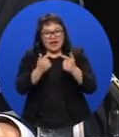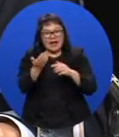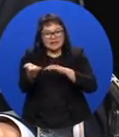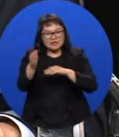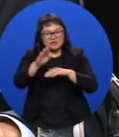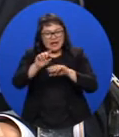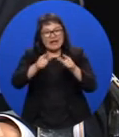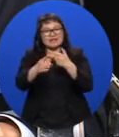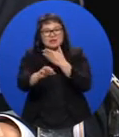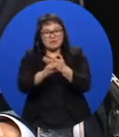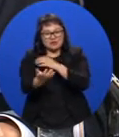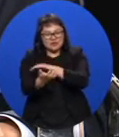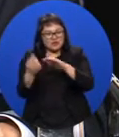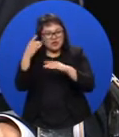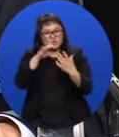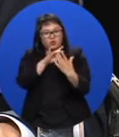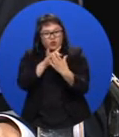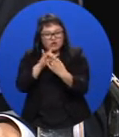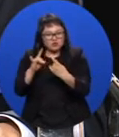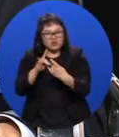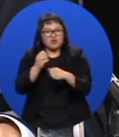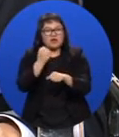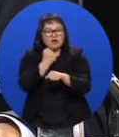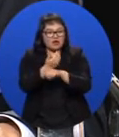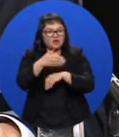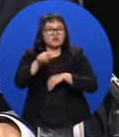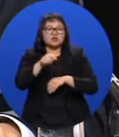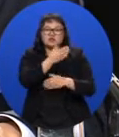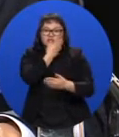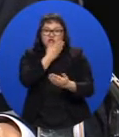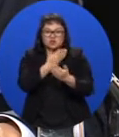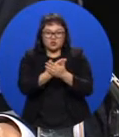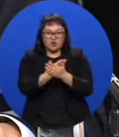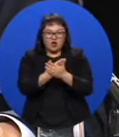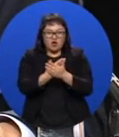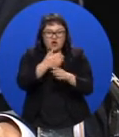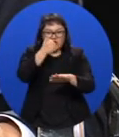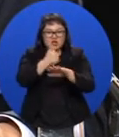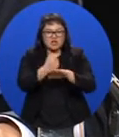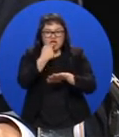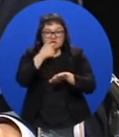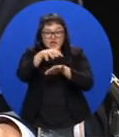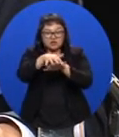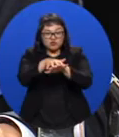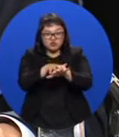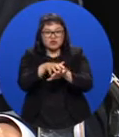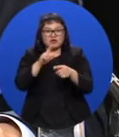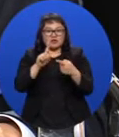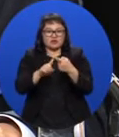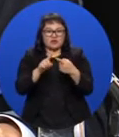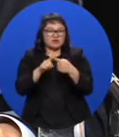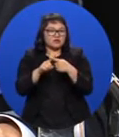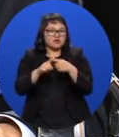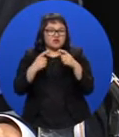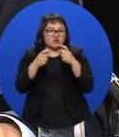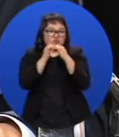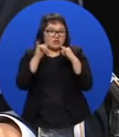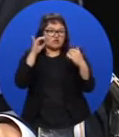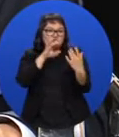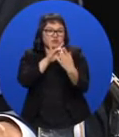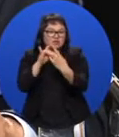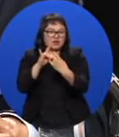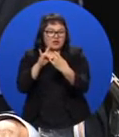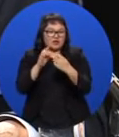사전 동의를 구하고 갈 것이냐 이게 중요한 거죠. 제가 볼 때는 결국 민주주의라는 게 주민의 의견을 수용하는 거 아니겠습니까? 일단 주도권은